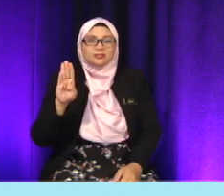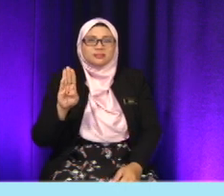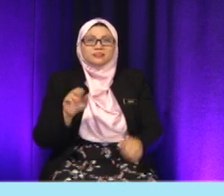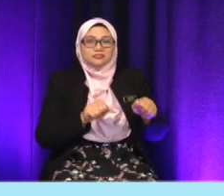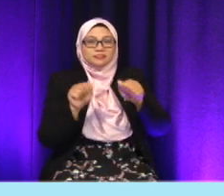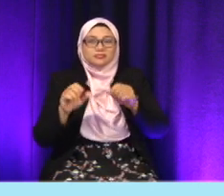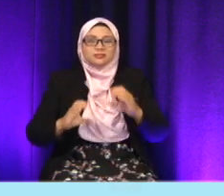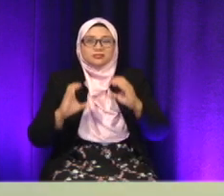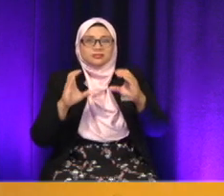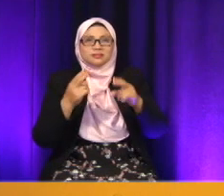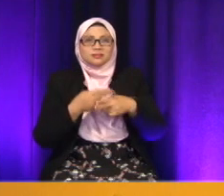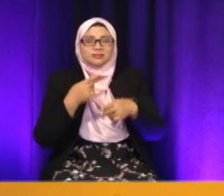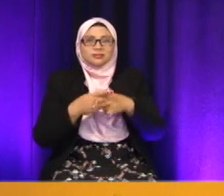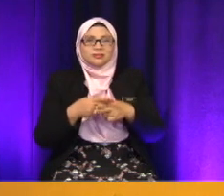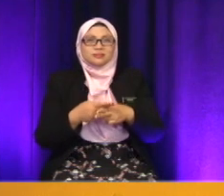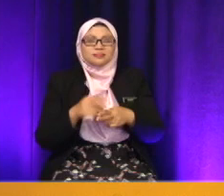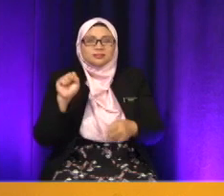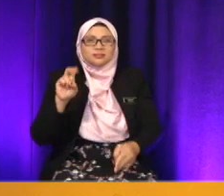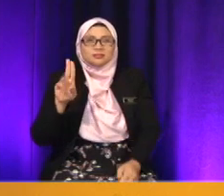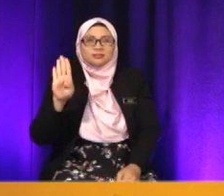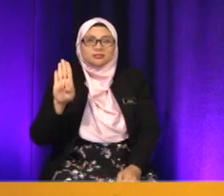dia mesti menggambarkan